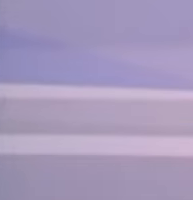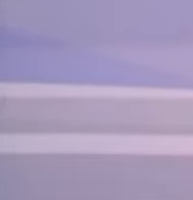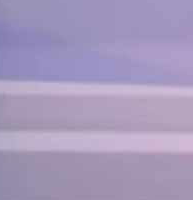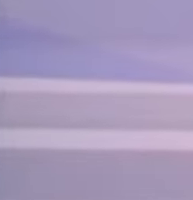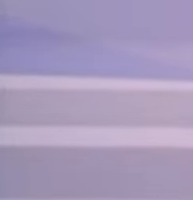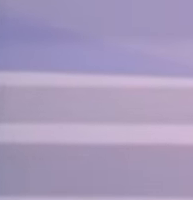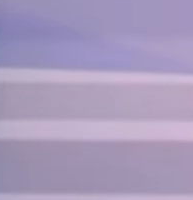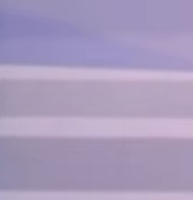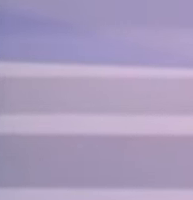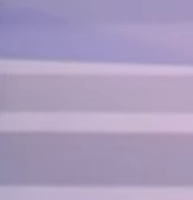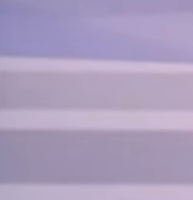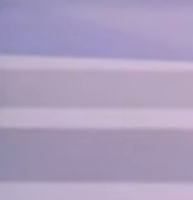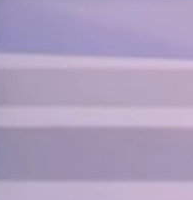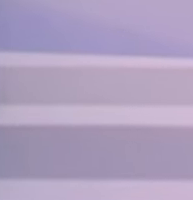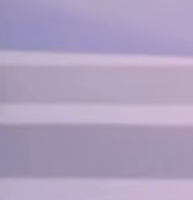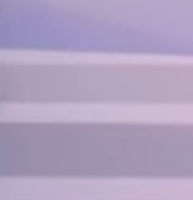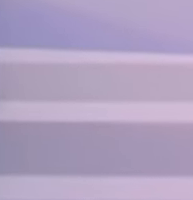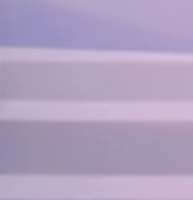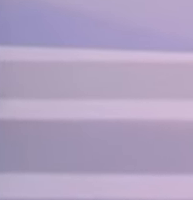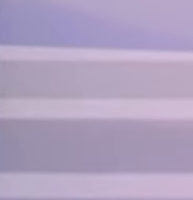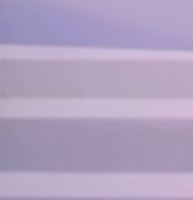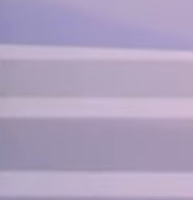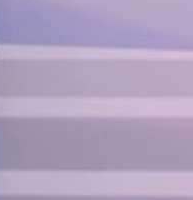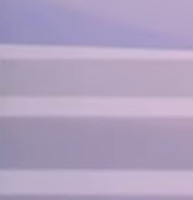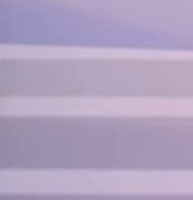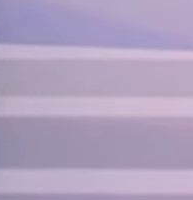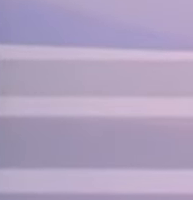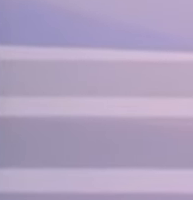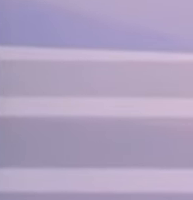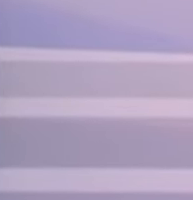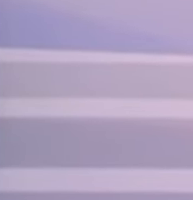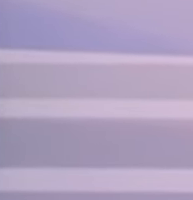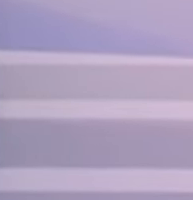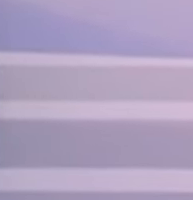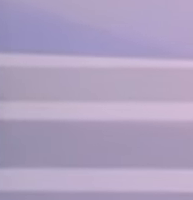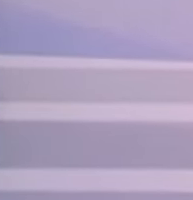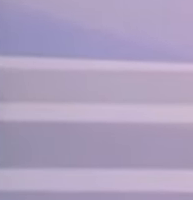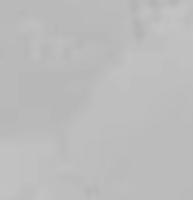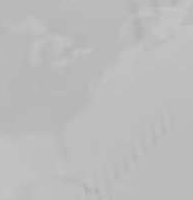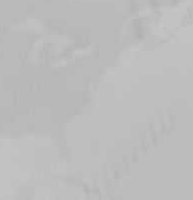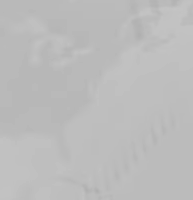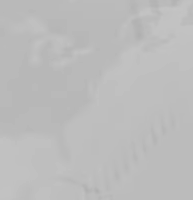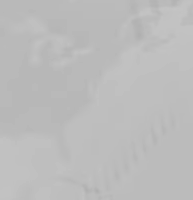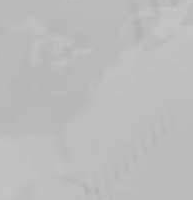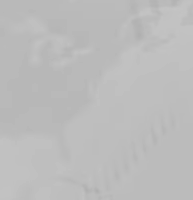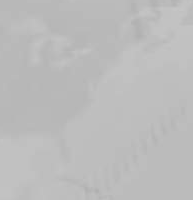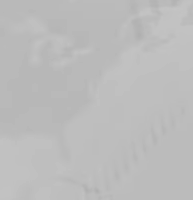abroad, samahan nyo kami sa GMA Pinoy TV at www.gmanews.tv.